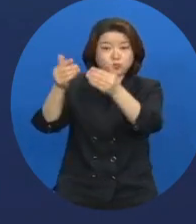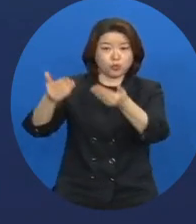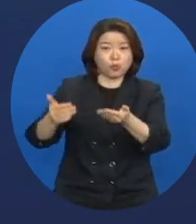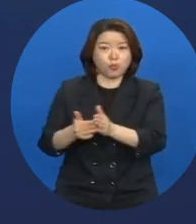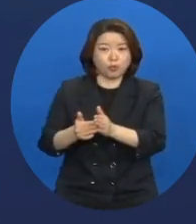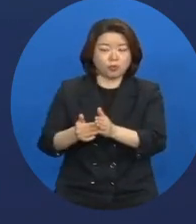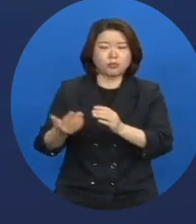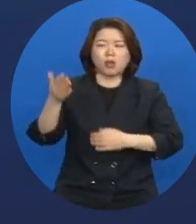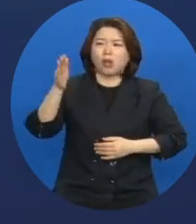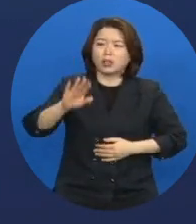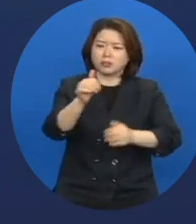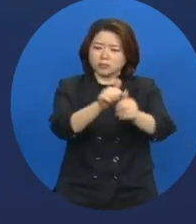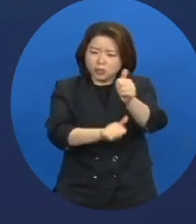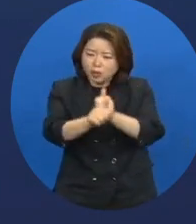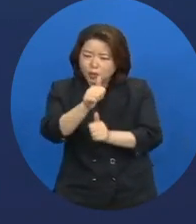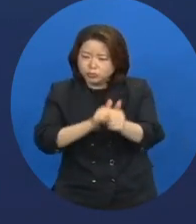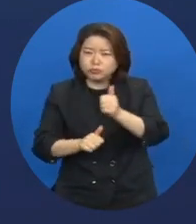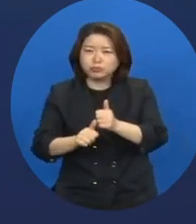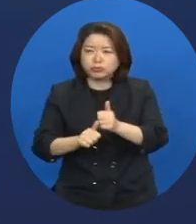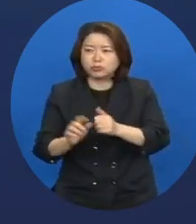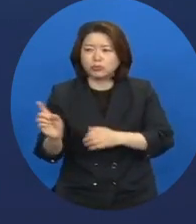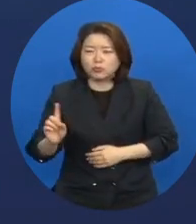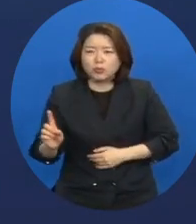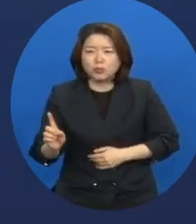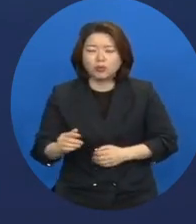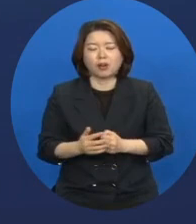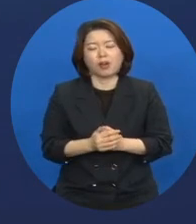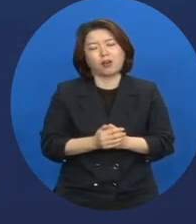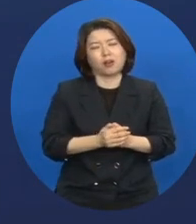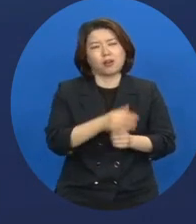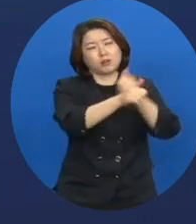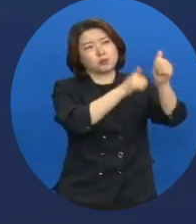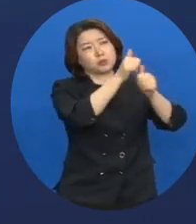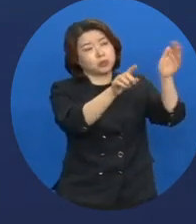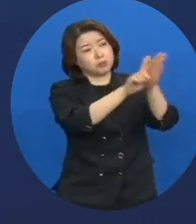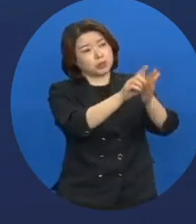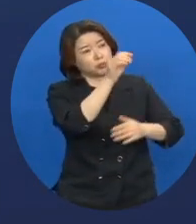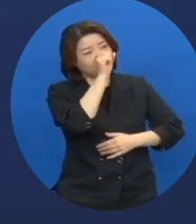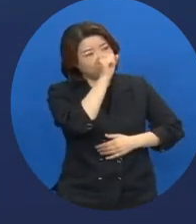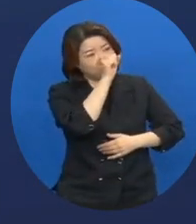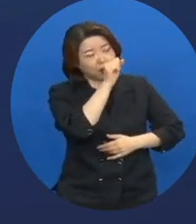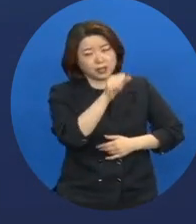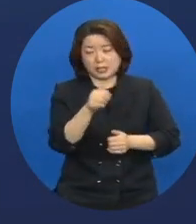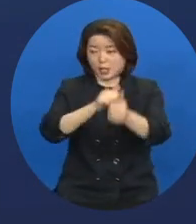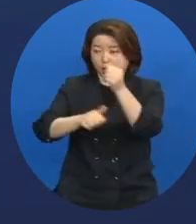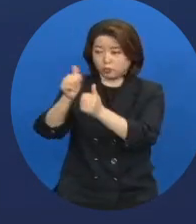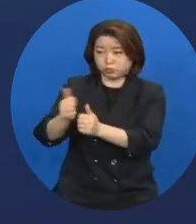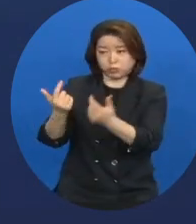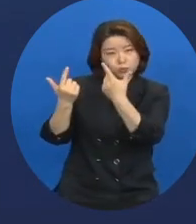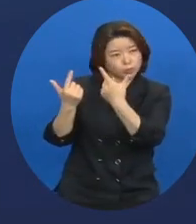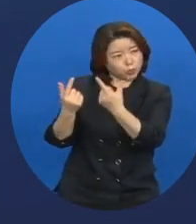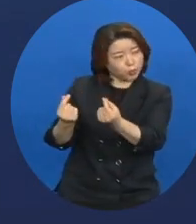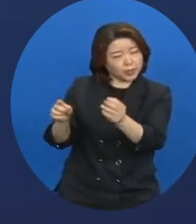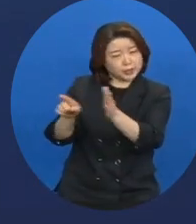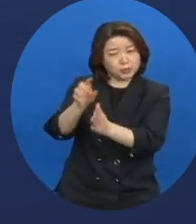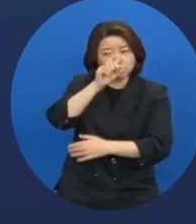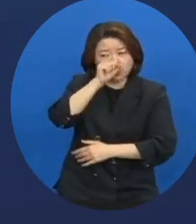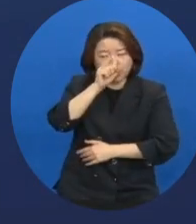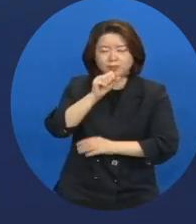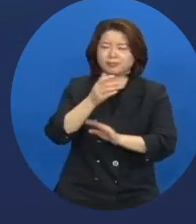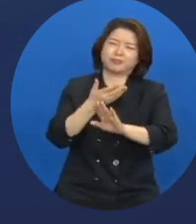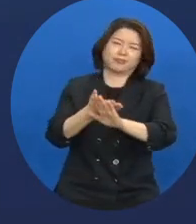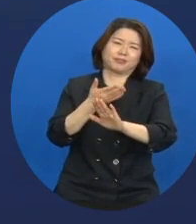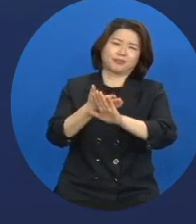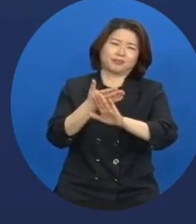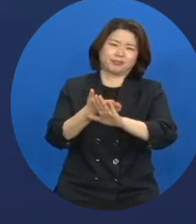후손들은 선조가 믿음이 좋다고 후손도 꼭 믿음이 좋은 것은 아닌 것을 보게 됩니다.